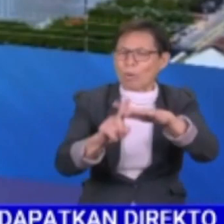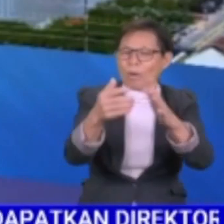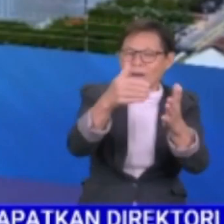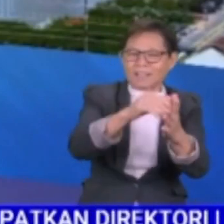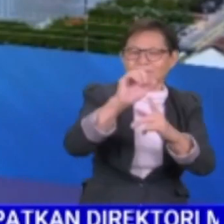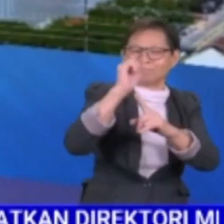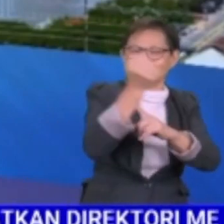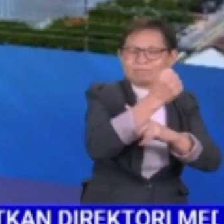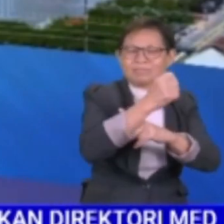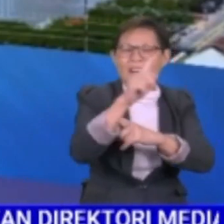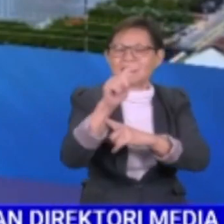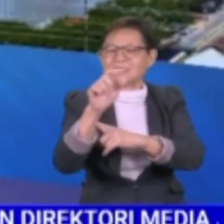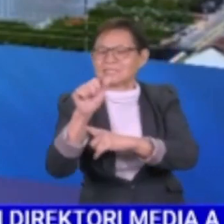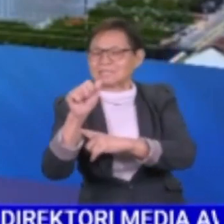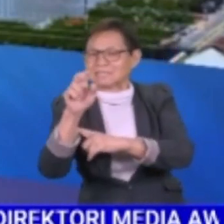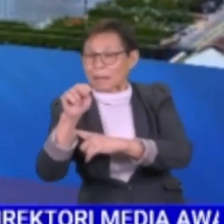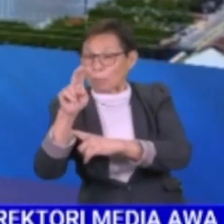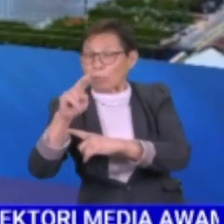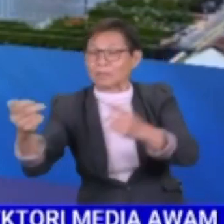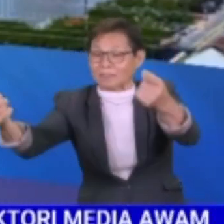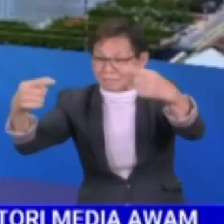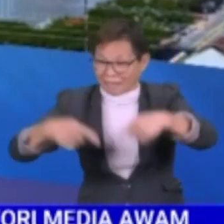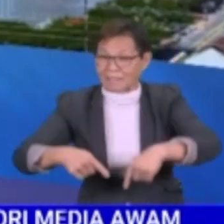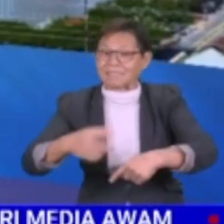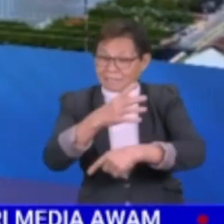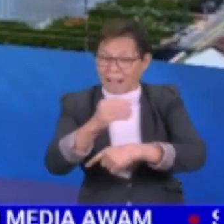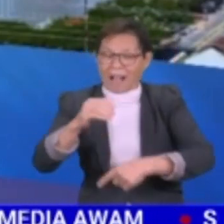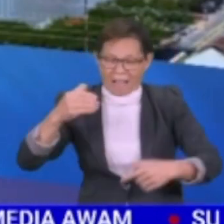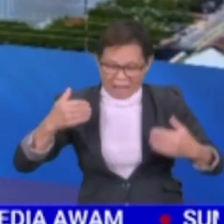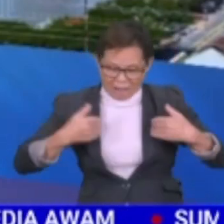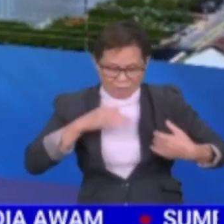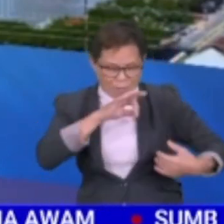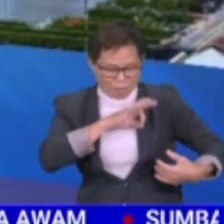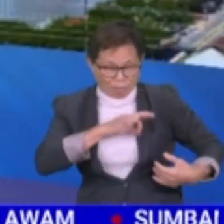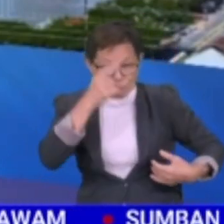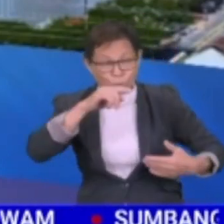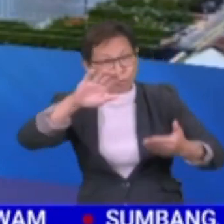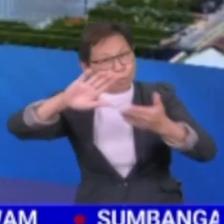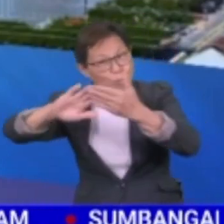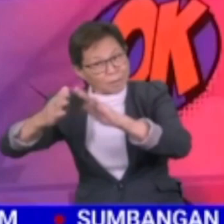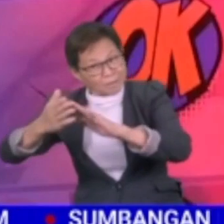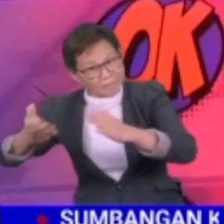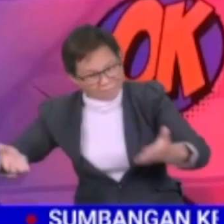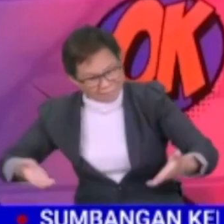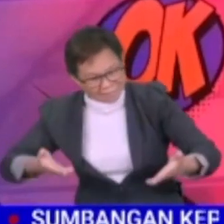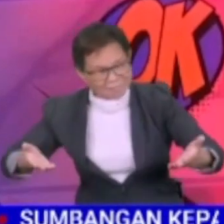semula suasana tamu selain mendatangkan faedah kepada masyarakat setempat